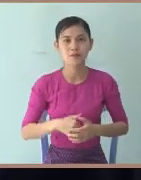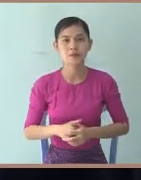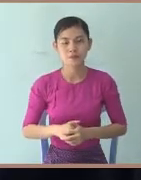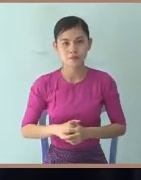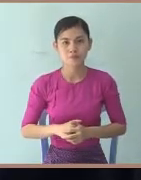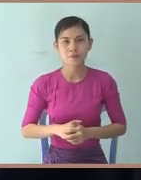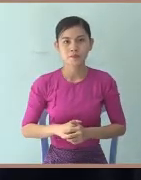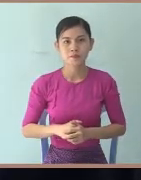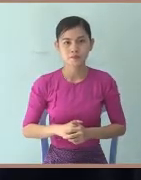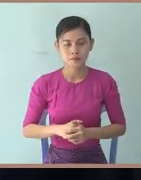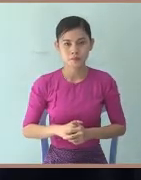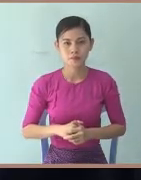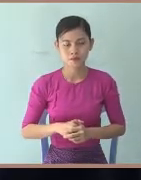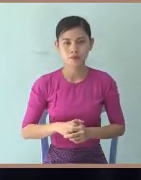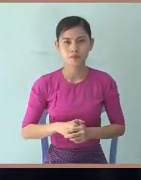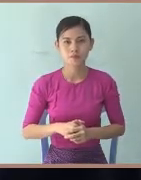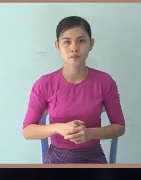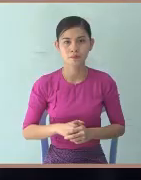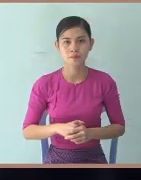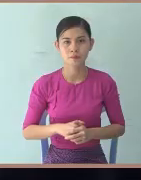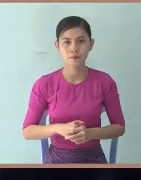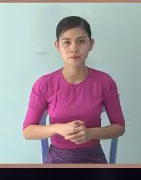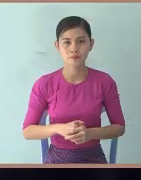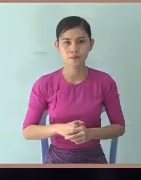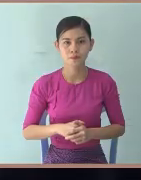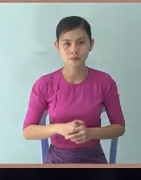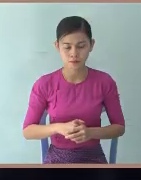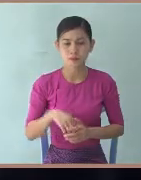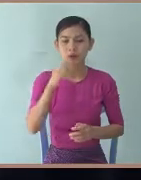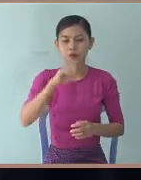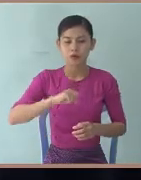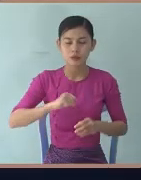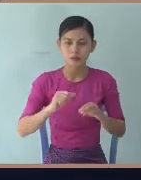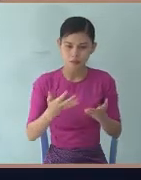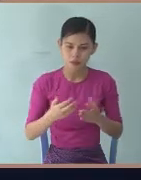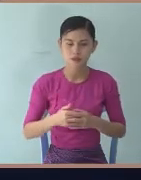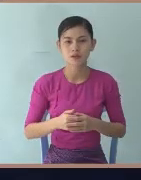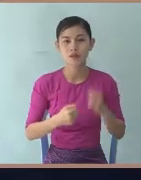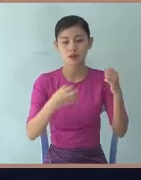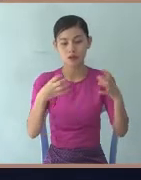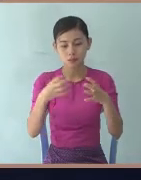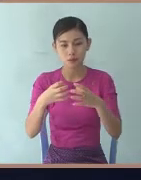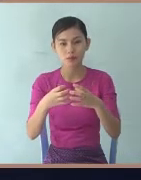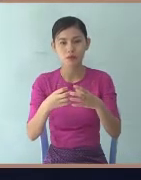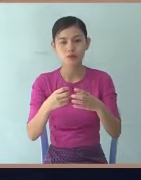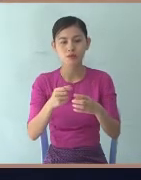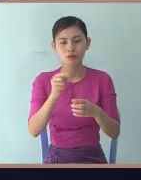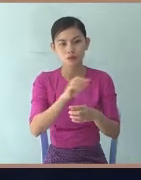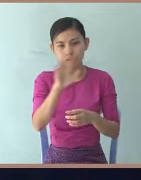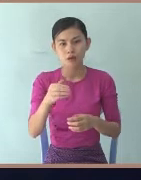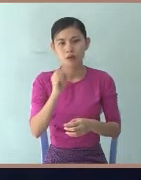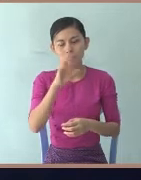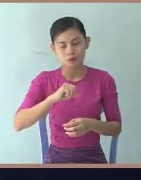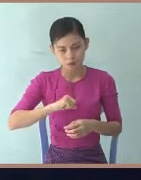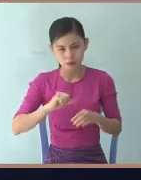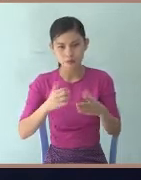တွေကိုကိုစားမေးပေးသွားမှာဖြစ်ပါရရှင်ဟုတ်ကဲ့ပါပထမဆုံးပေါ့နော်ကျမထပ်ပြီးတော့အထူးမြေတာရက်ခံပြစီရှေ့ဆရာတို့တွေ